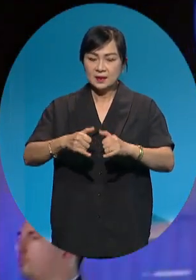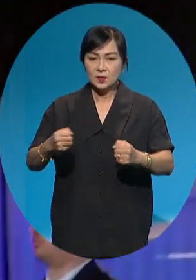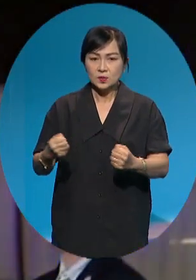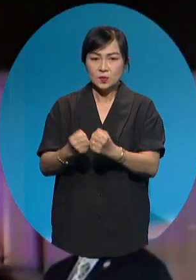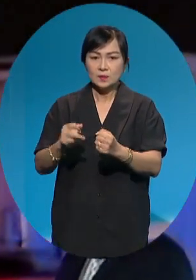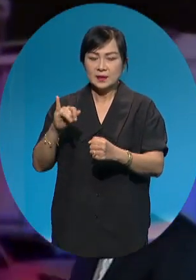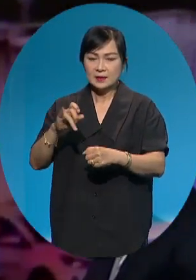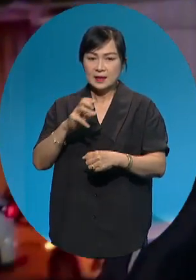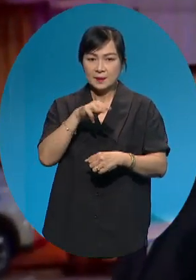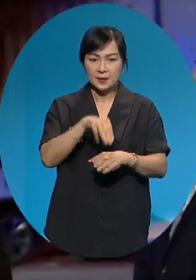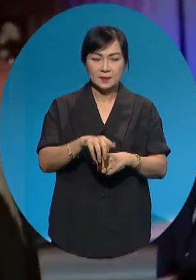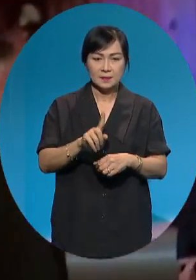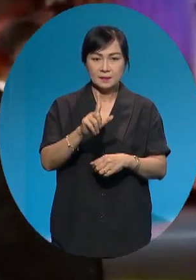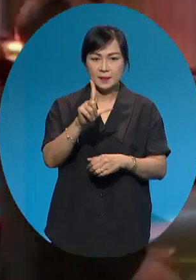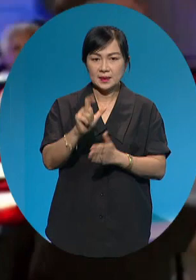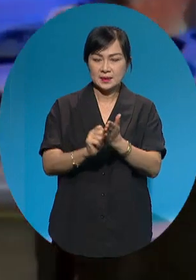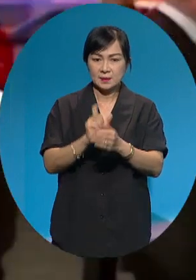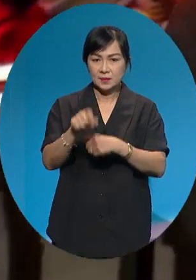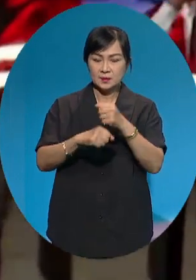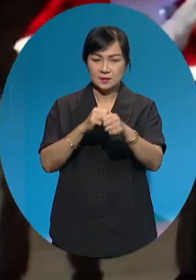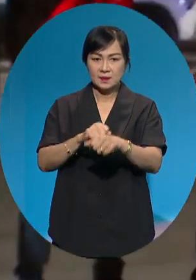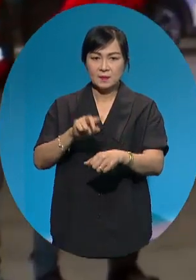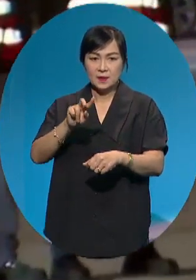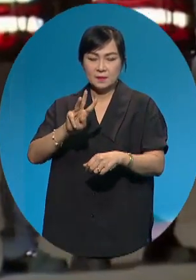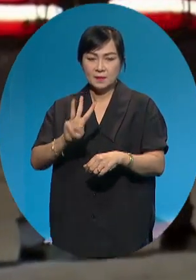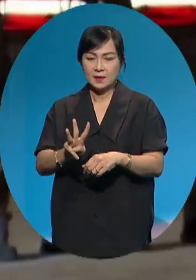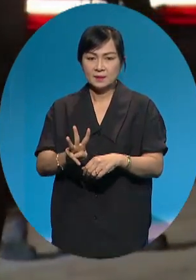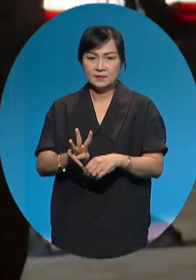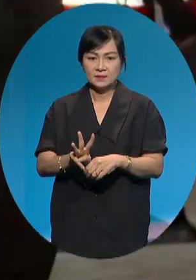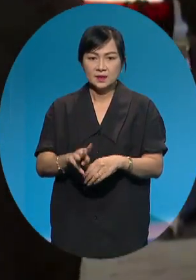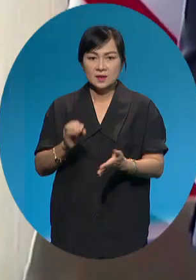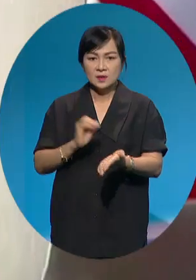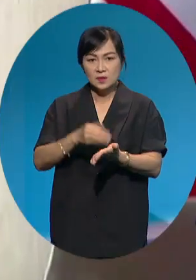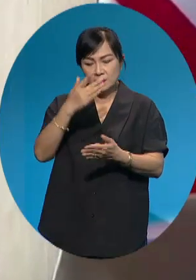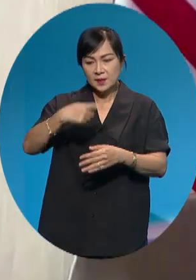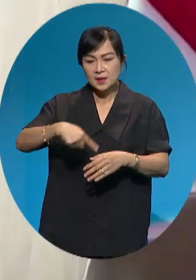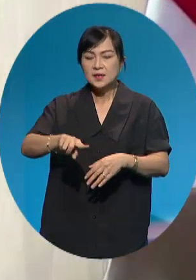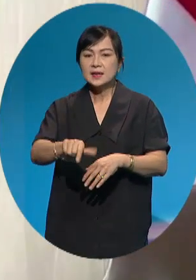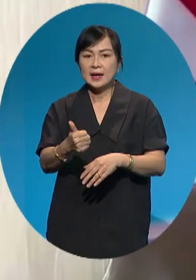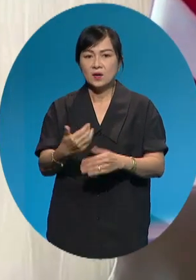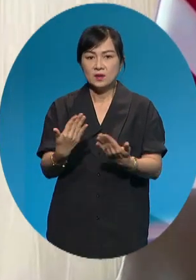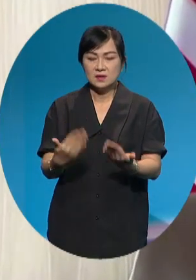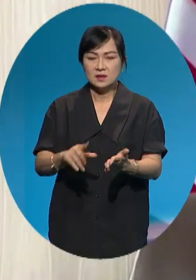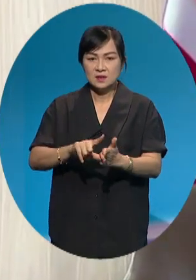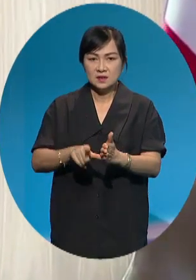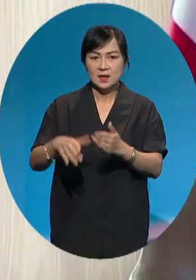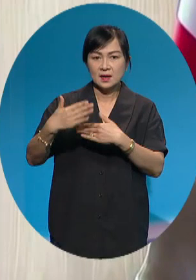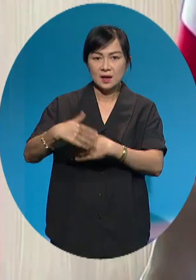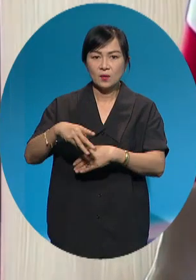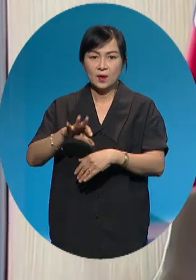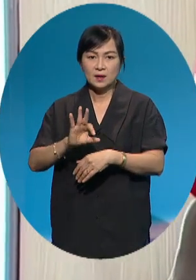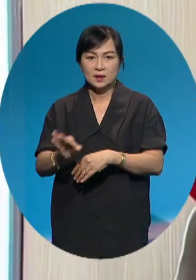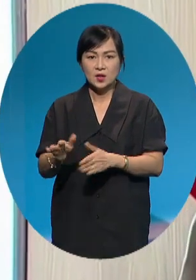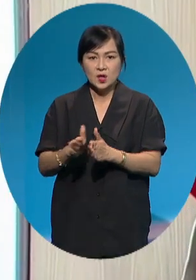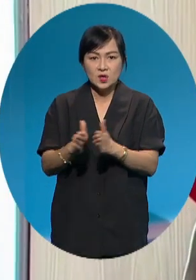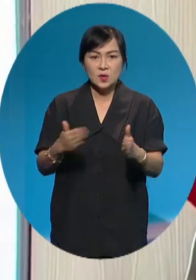Israel và Hamas hôm 7 tháng 10 năm 2023. Hiện vẫn chưa rõ lịch trình của Ngoại trưởng Mỹ, song thời gian gần đây, Washington đã